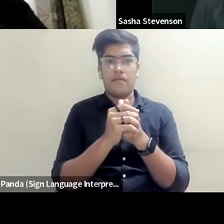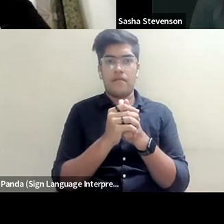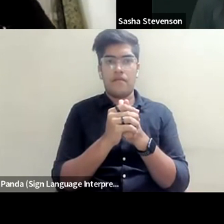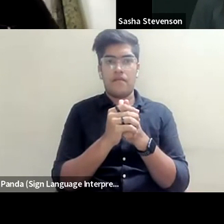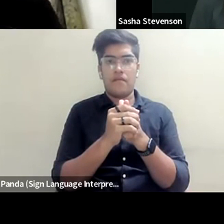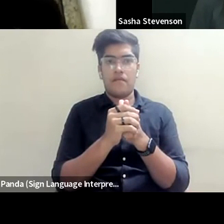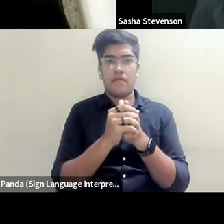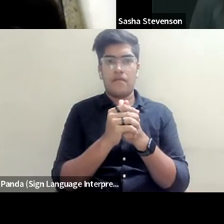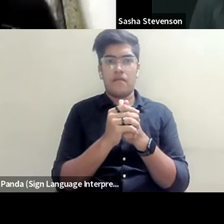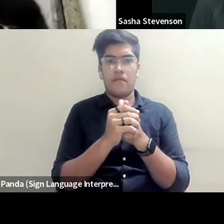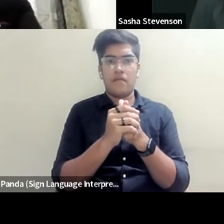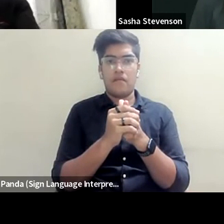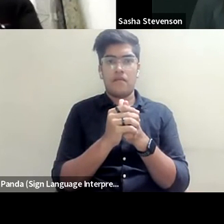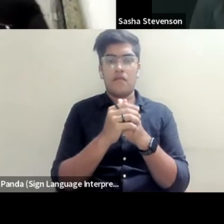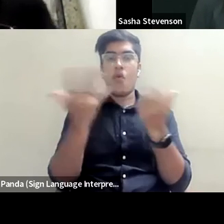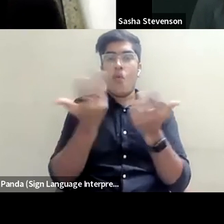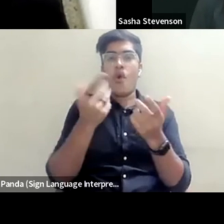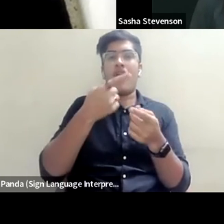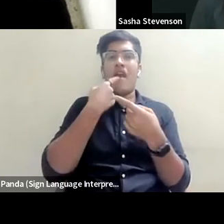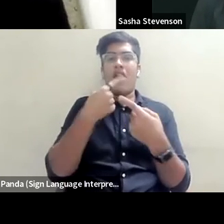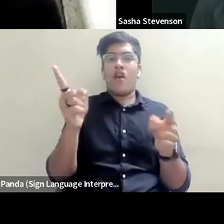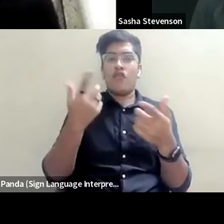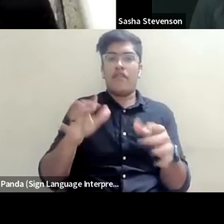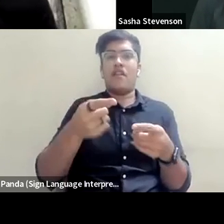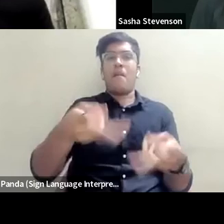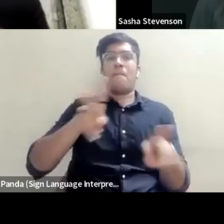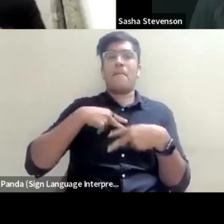जो दिया था वो ले लिए वापस.